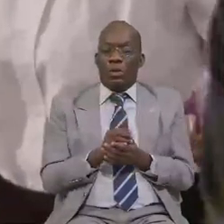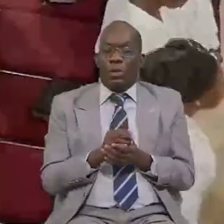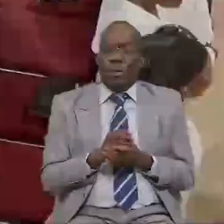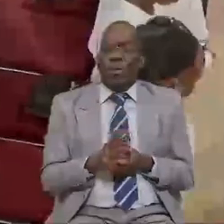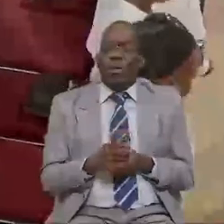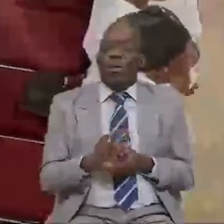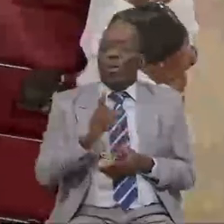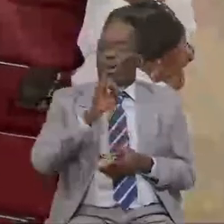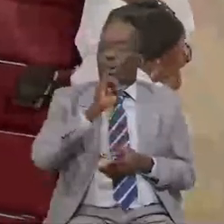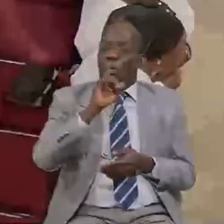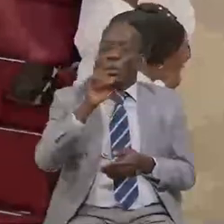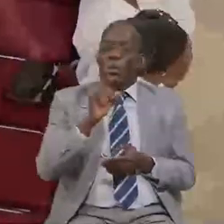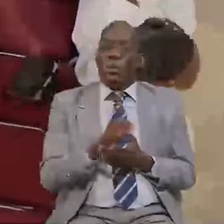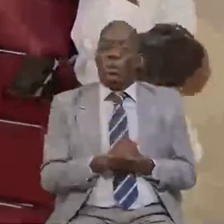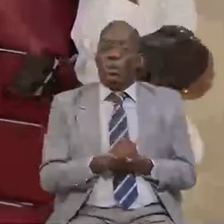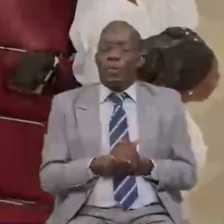sincère.